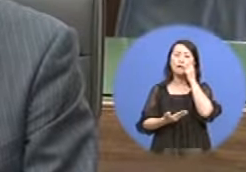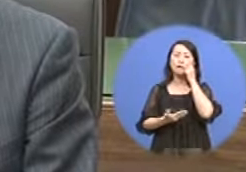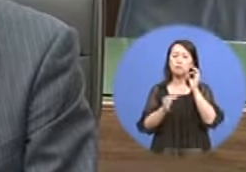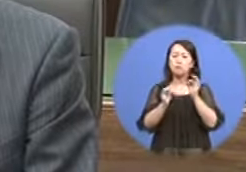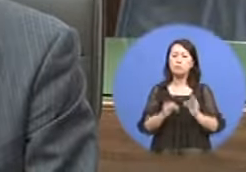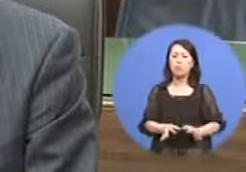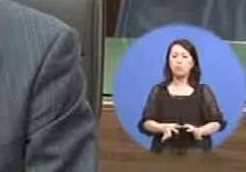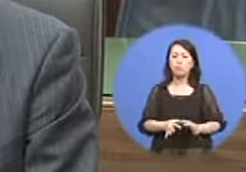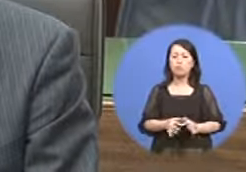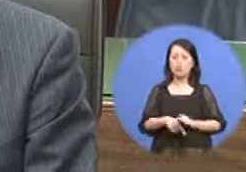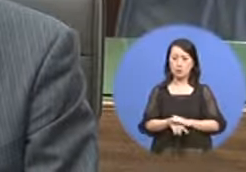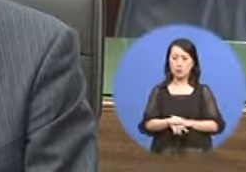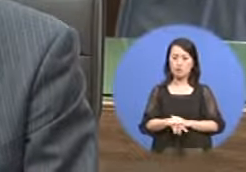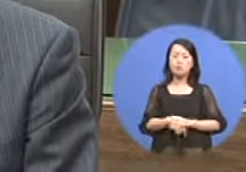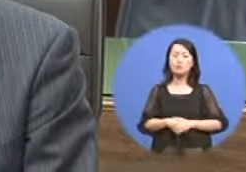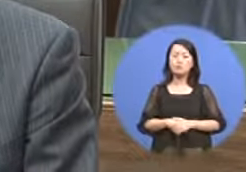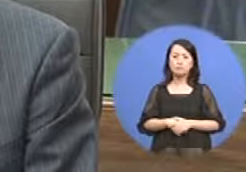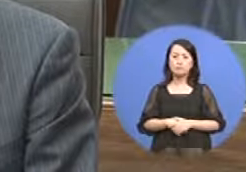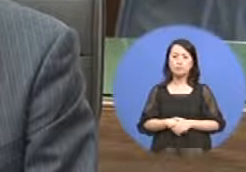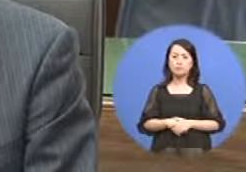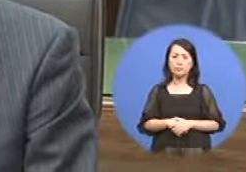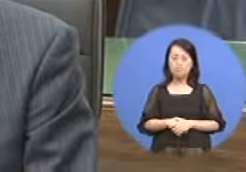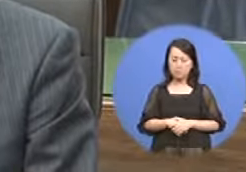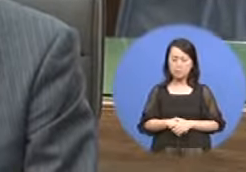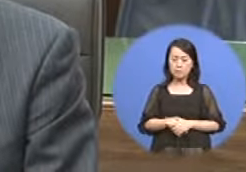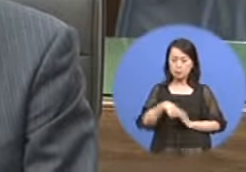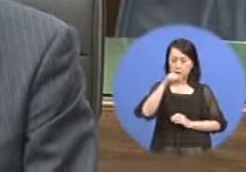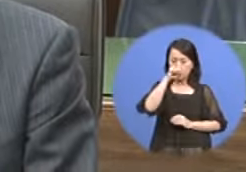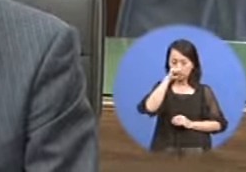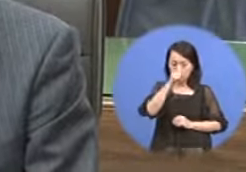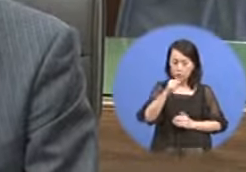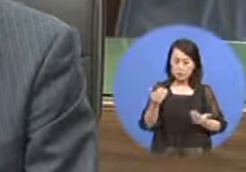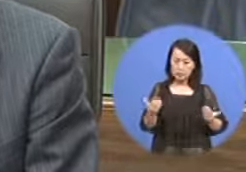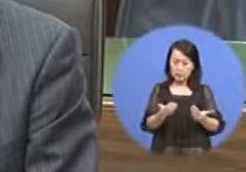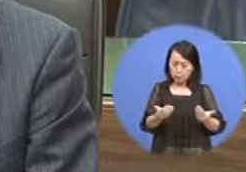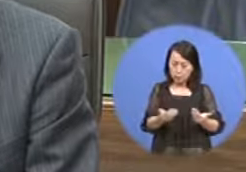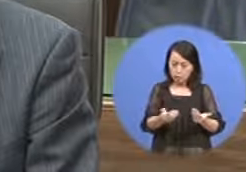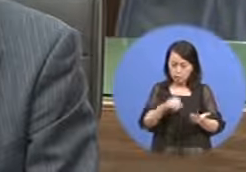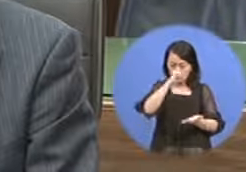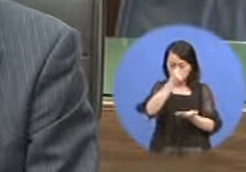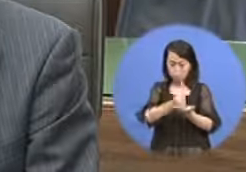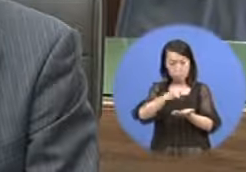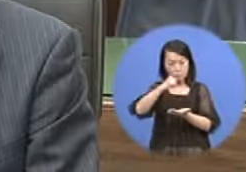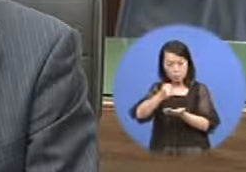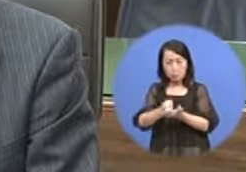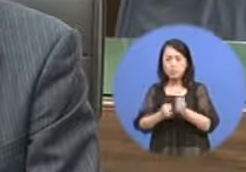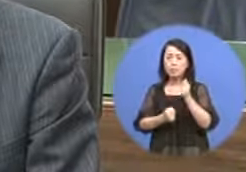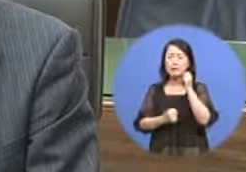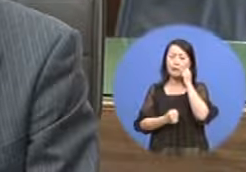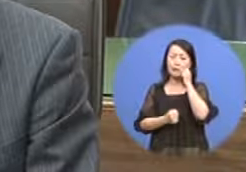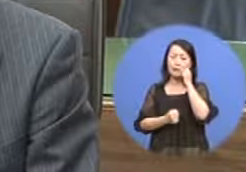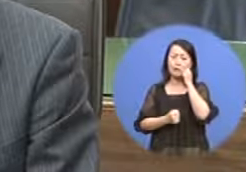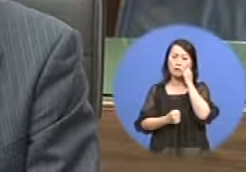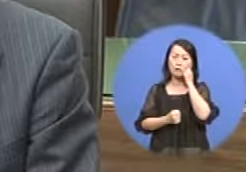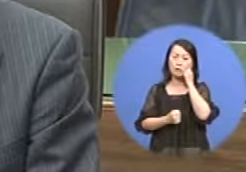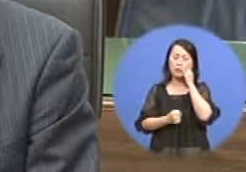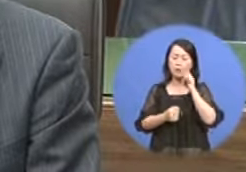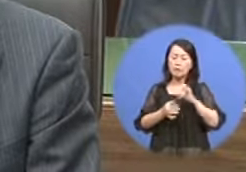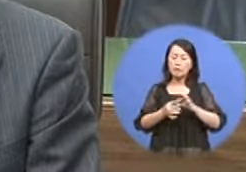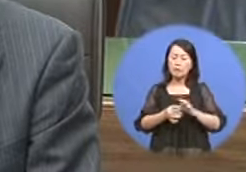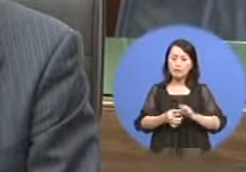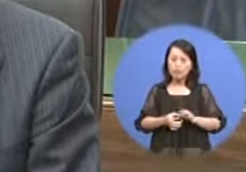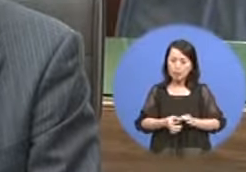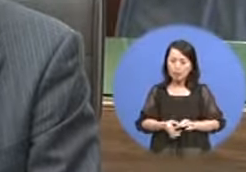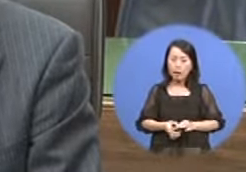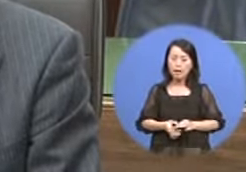面白くない人生になっちゃうと思うんですね、でいい仕事もできない、 はい、 でそれならば今のうちにいい人にな